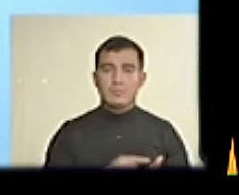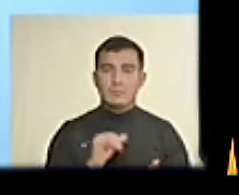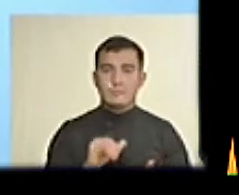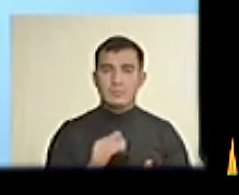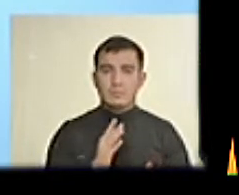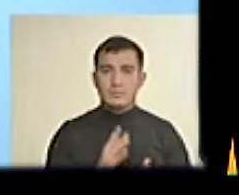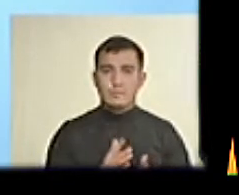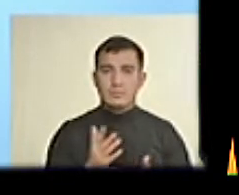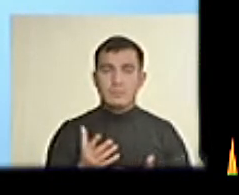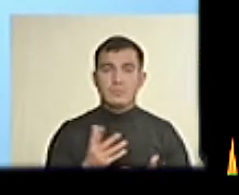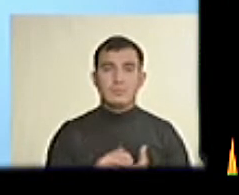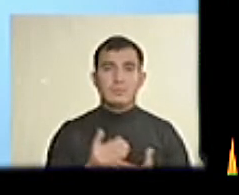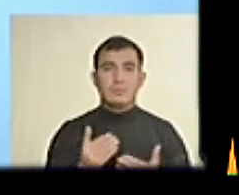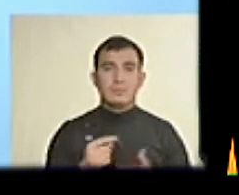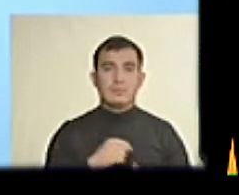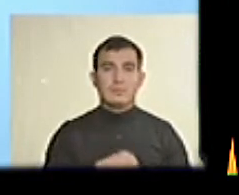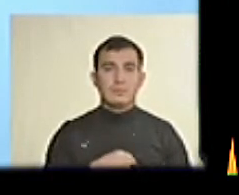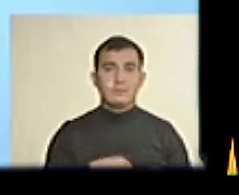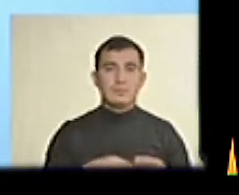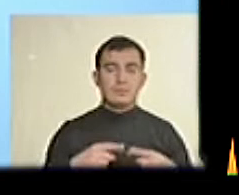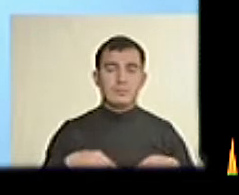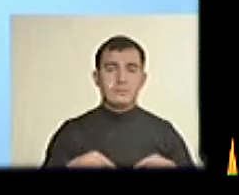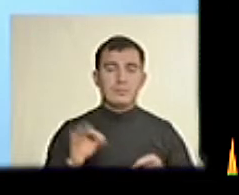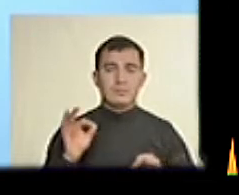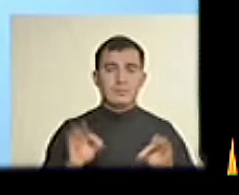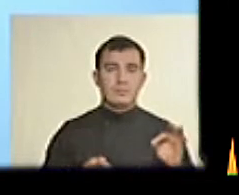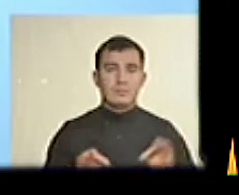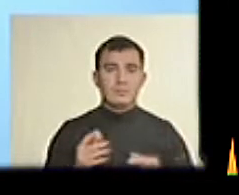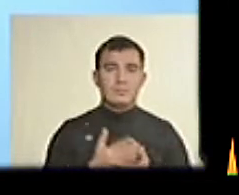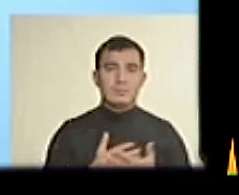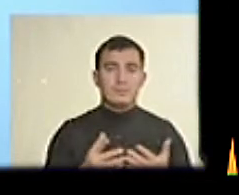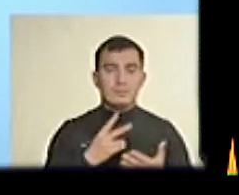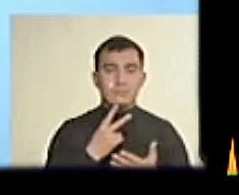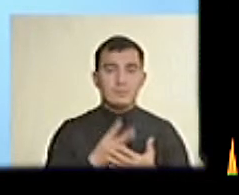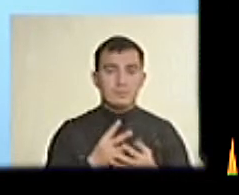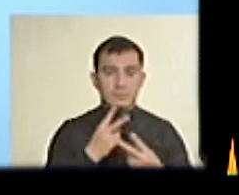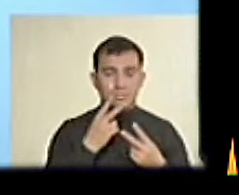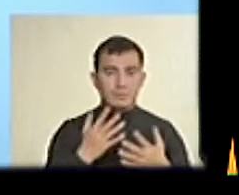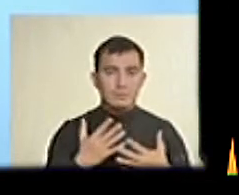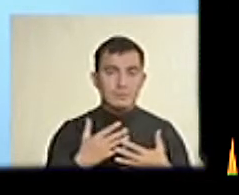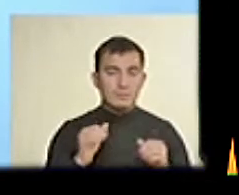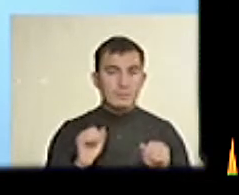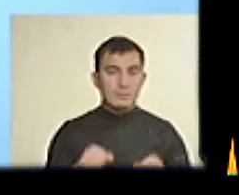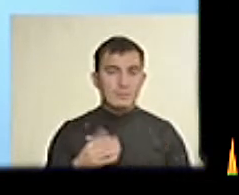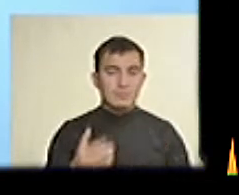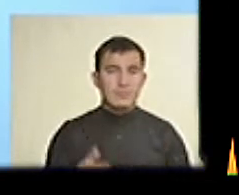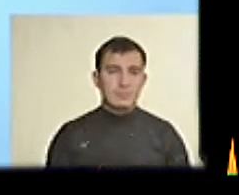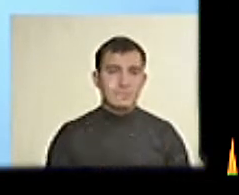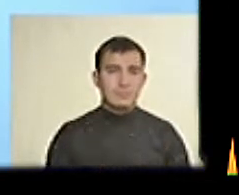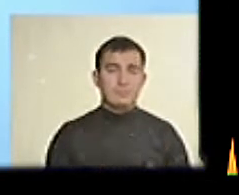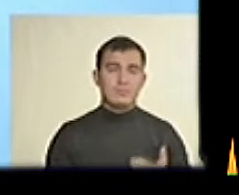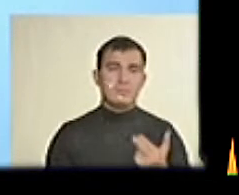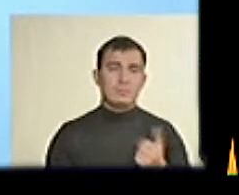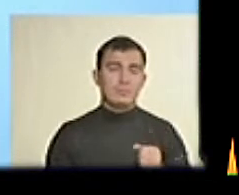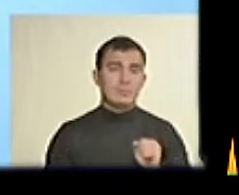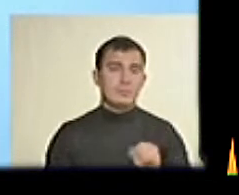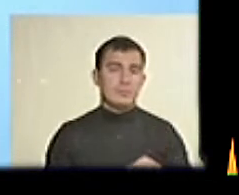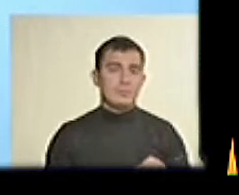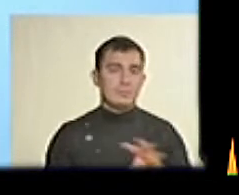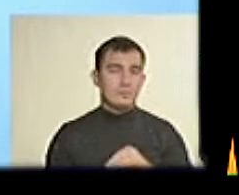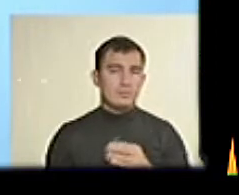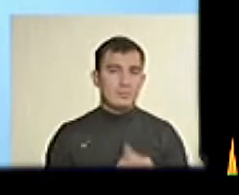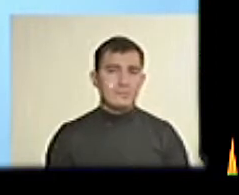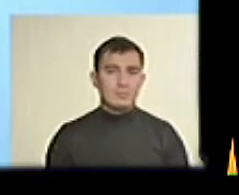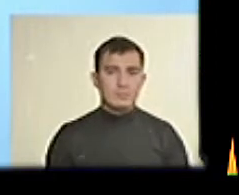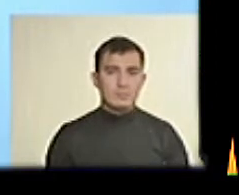buni hozirgi siyosiy xaritamiz yordamida siz ko'rsatib bera olasizmi aziz o'quvchilar? Albatta siz ko'rsatib bera